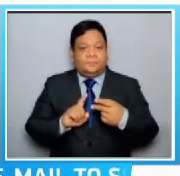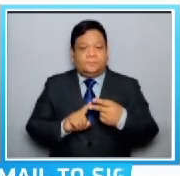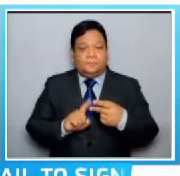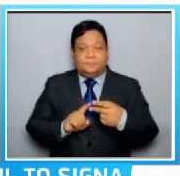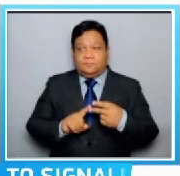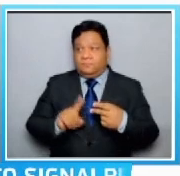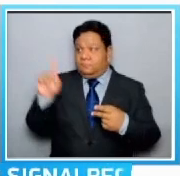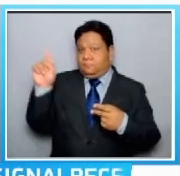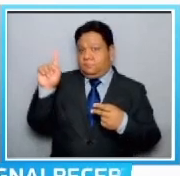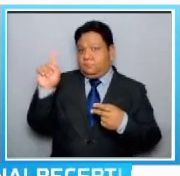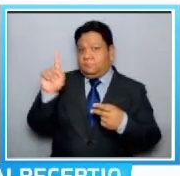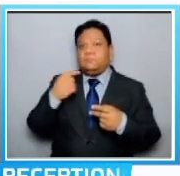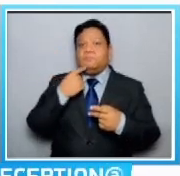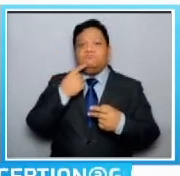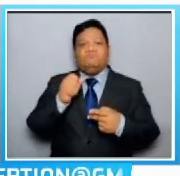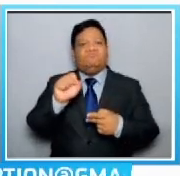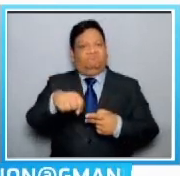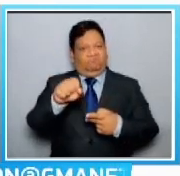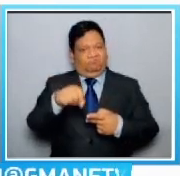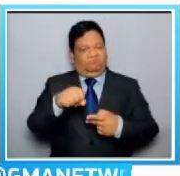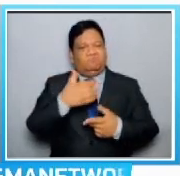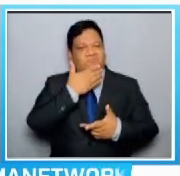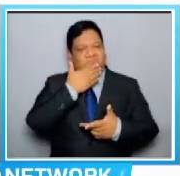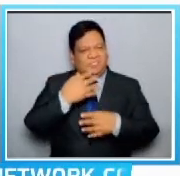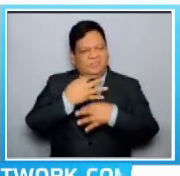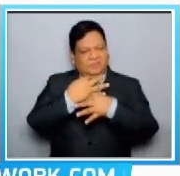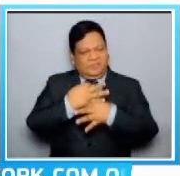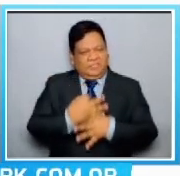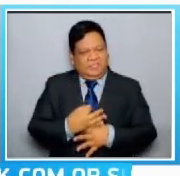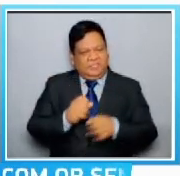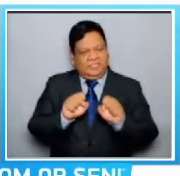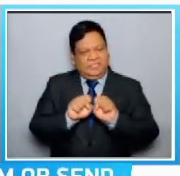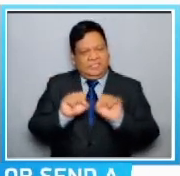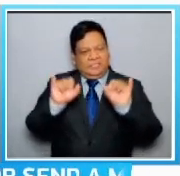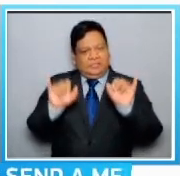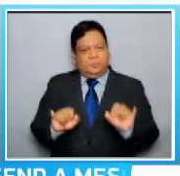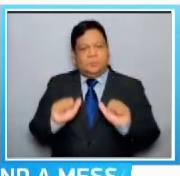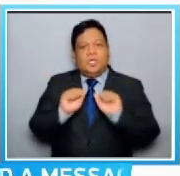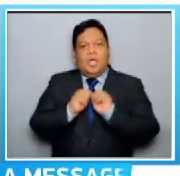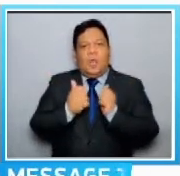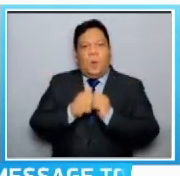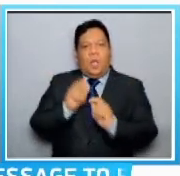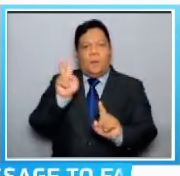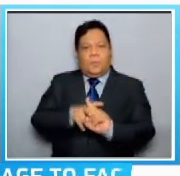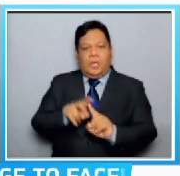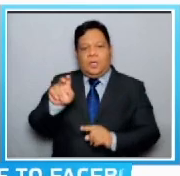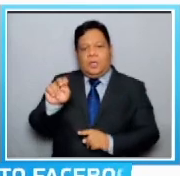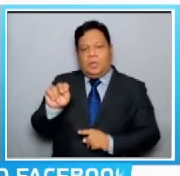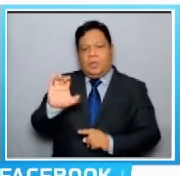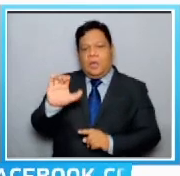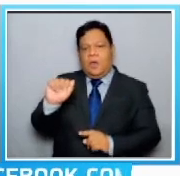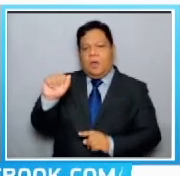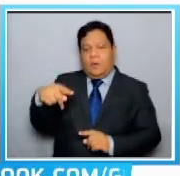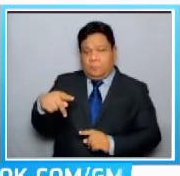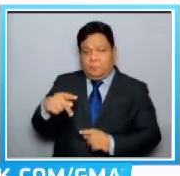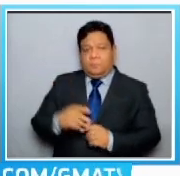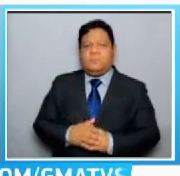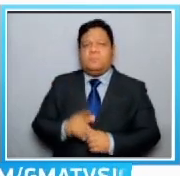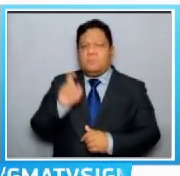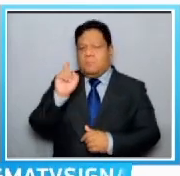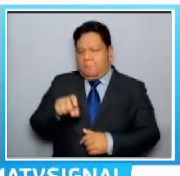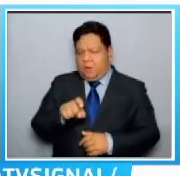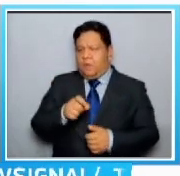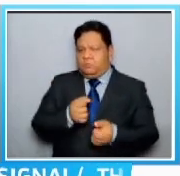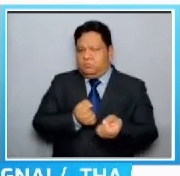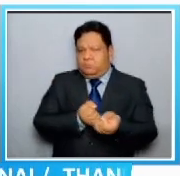Partible. Anya, ayusin muna raw ang sistema ng pagpapatupad ng NCAP at maging makatao ang paniningil sa